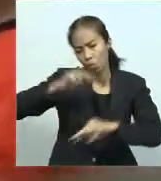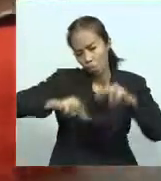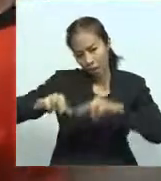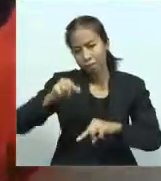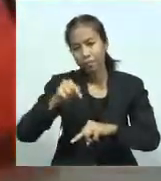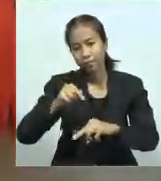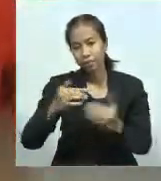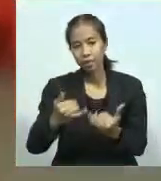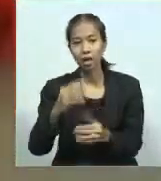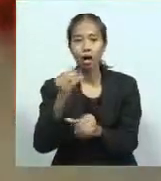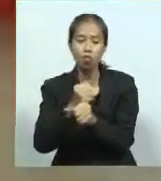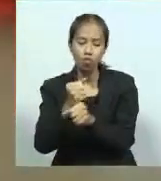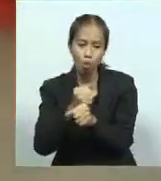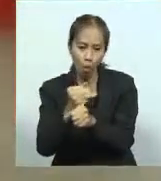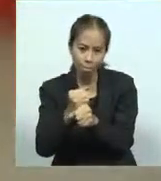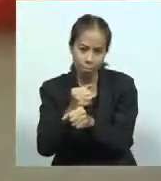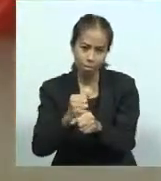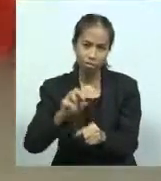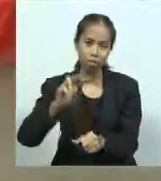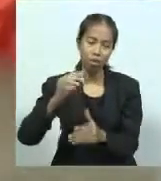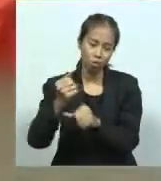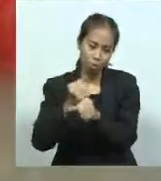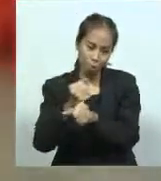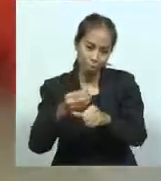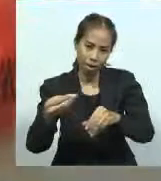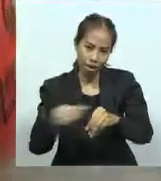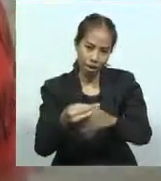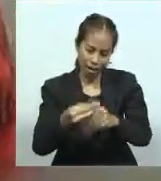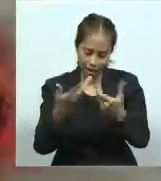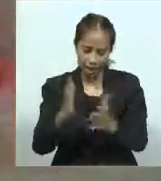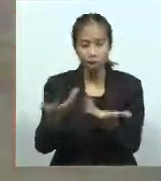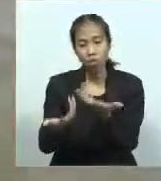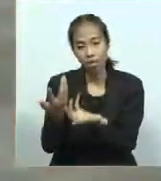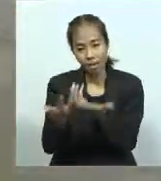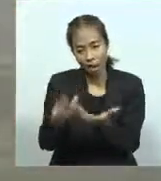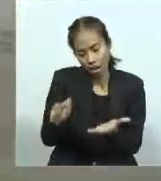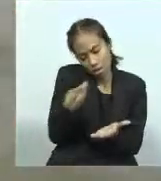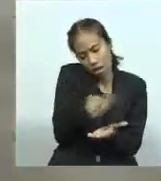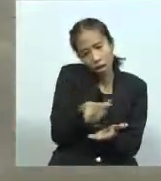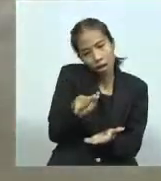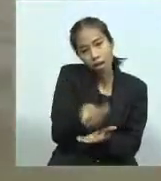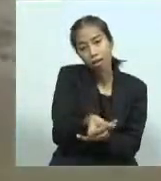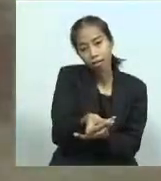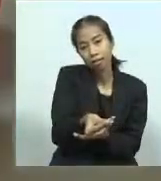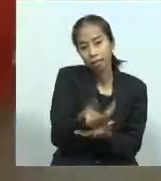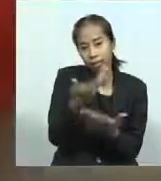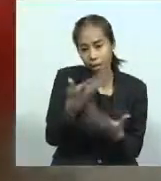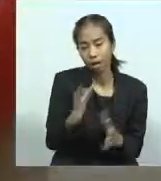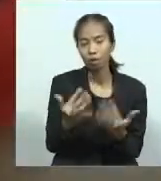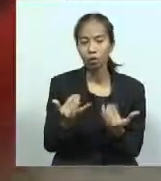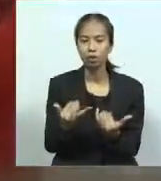ทักษ์ดุยงได้ป้อนนมจำนวน 2,020 มิลลิลิตรและหญ้าทะเลจำนวน100กรัมนอกจากนี้ทีมเจ้าหน้า